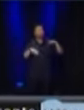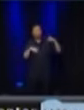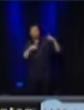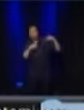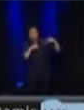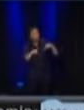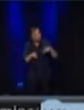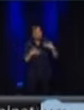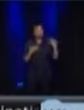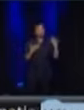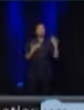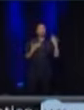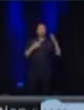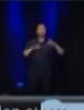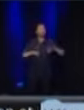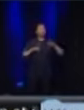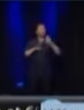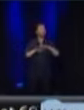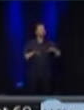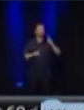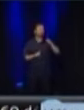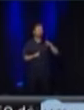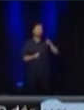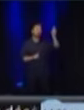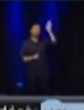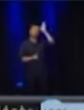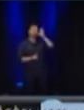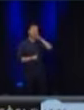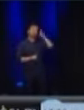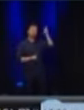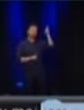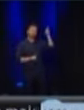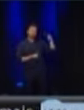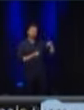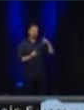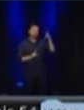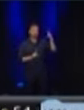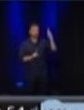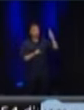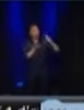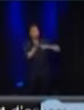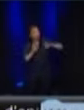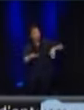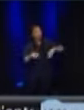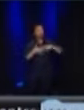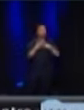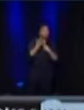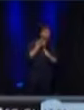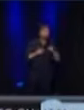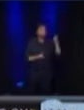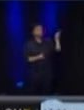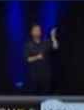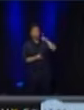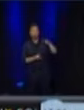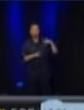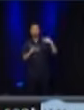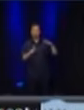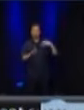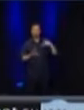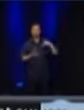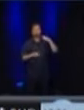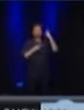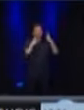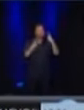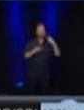plus compliqué quand on arrive avec les enfants, ça prend une autorisation parentale, puis etc. On a visité beaucoup de centres